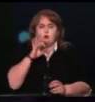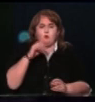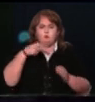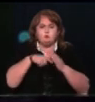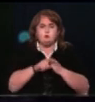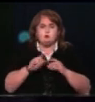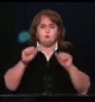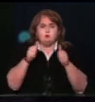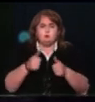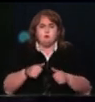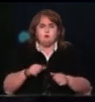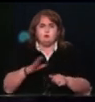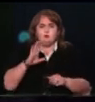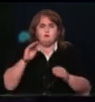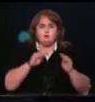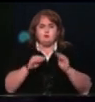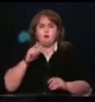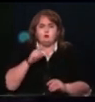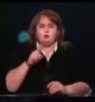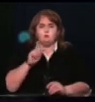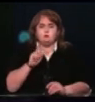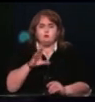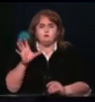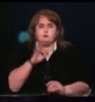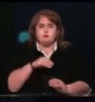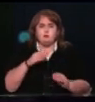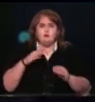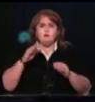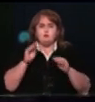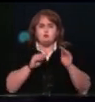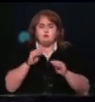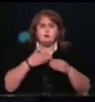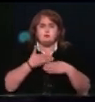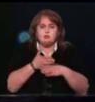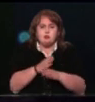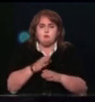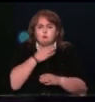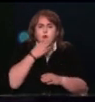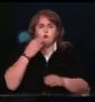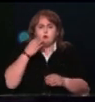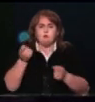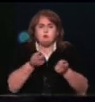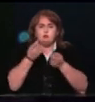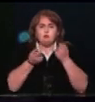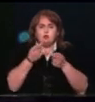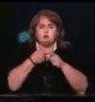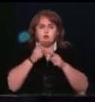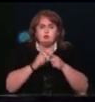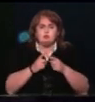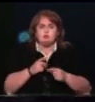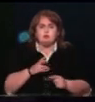внутреннем строении вещества и говорили о том, что все вещества делимы, состоят из множества мельчайших частиц,